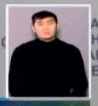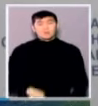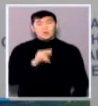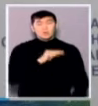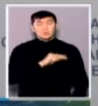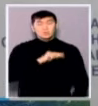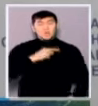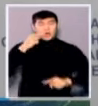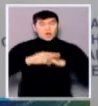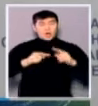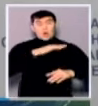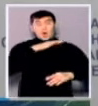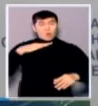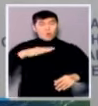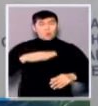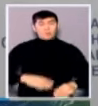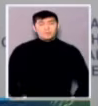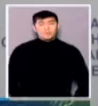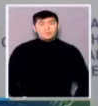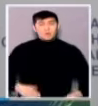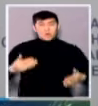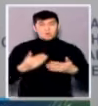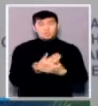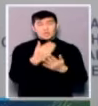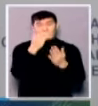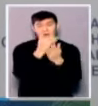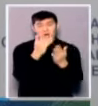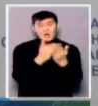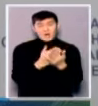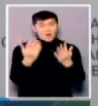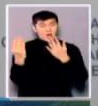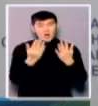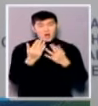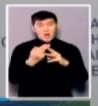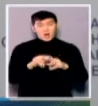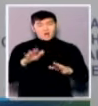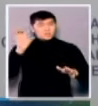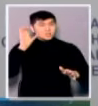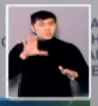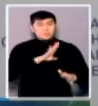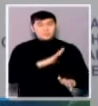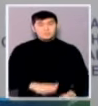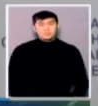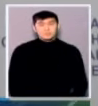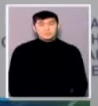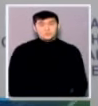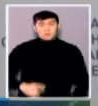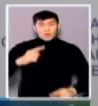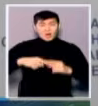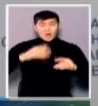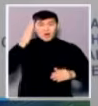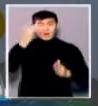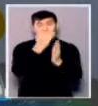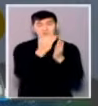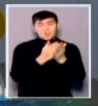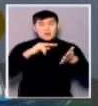жұмыстарын оданда көп екенін жаңа есептің баяндамадан тыңдайдық. Алдағы